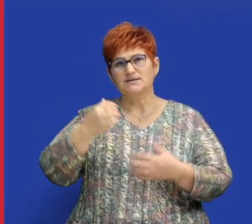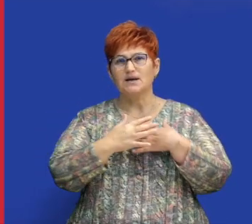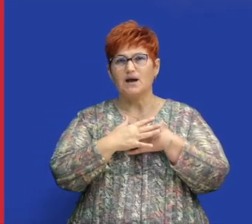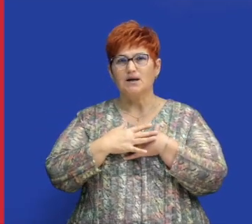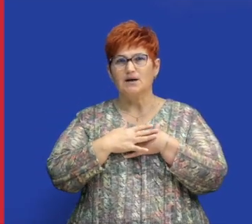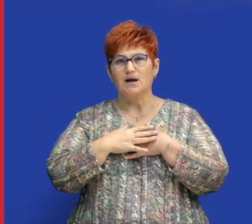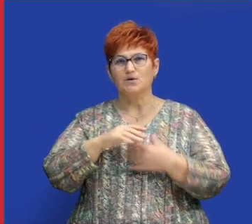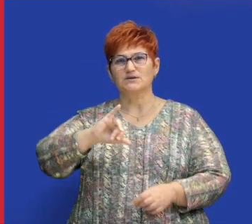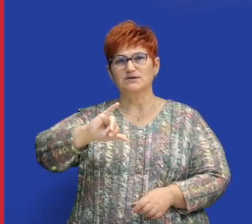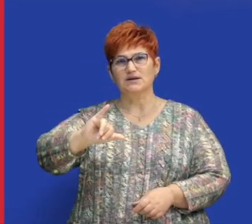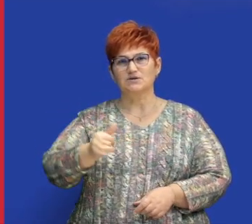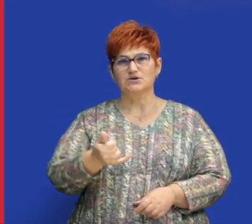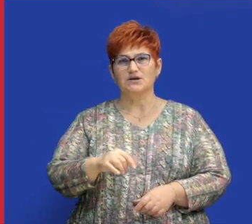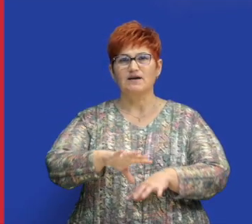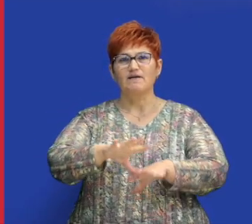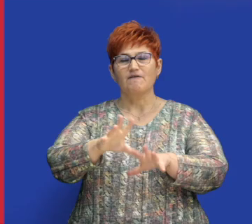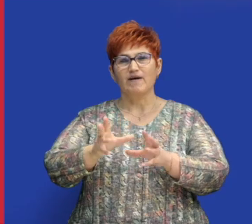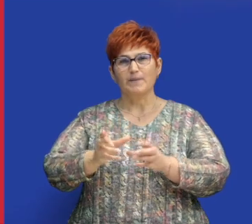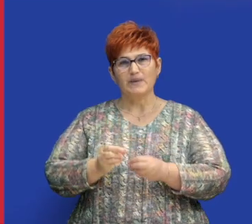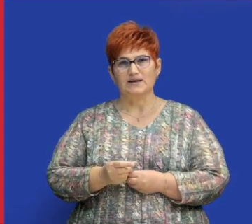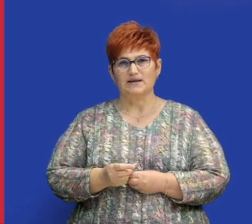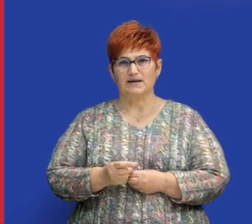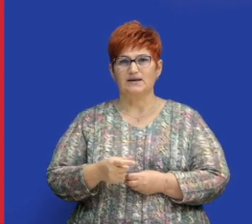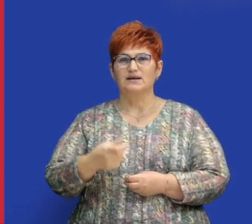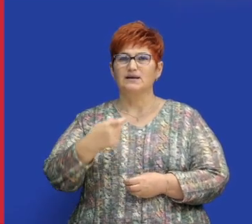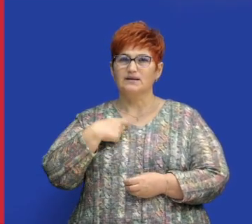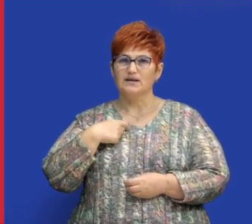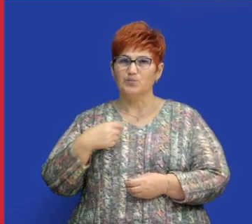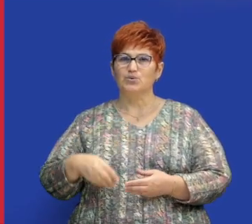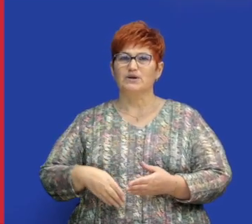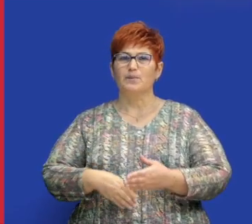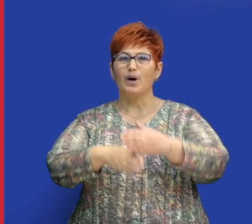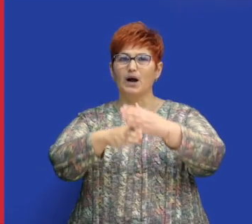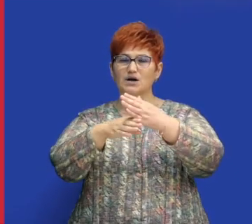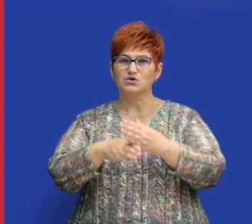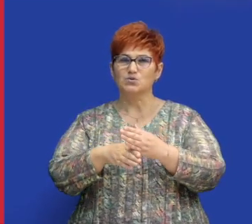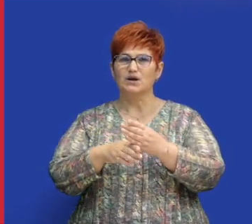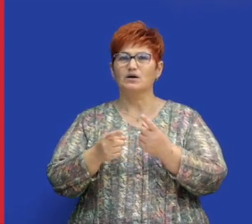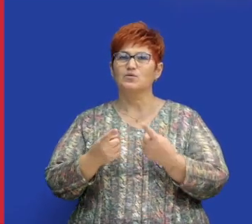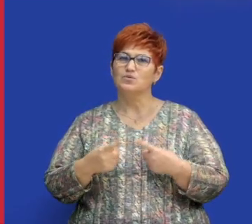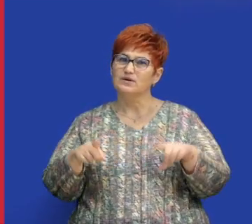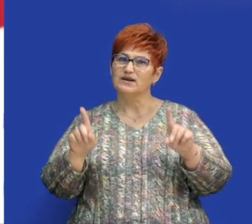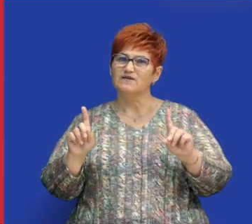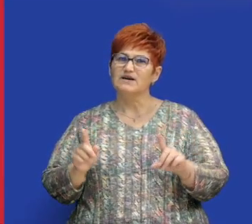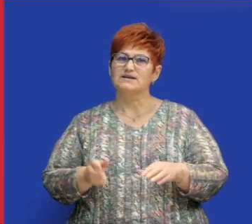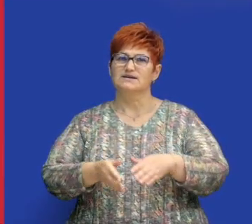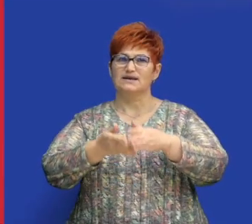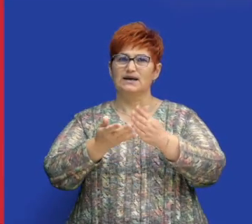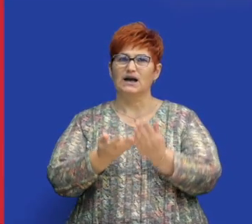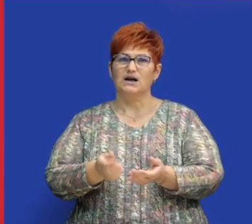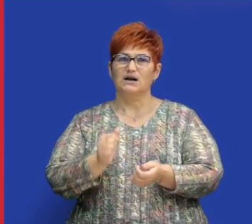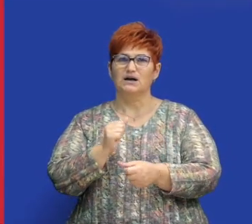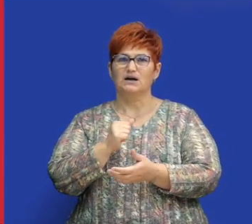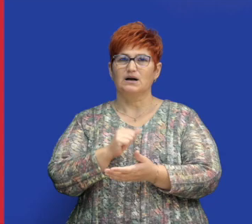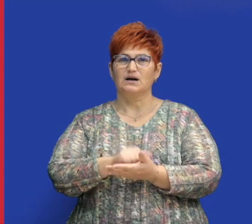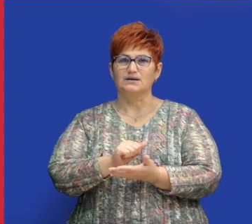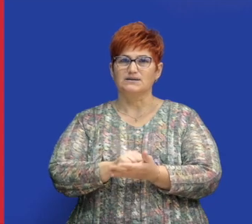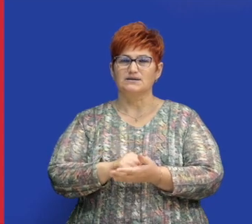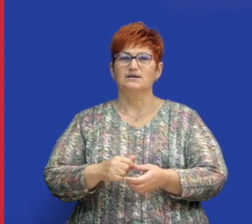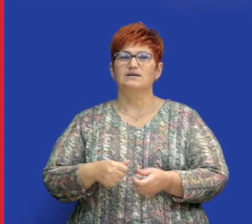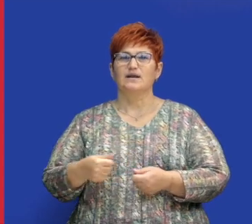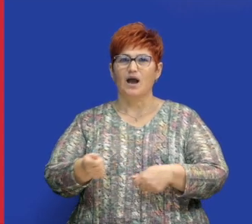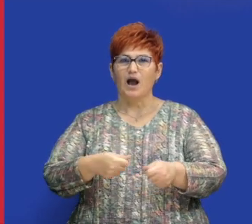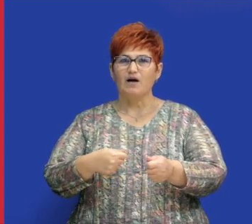sport, itáliai kultúra, konyhaművészet, olasz film. Vallás, második világháború, nem